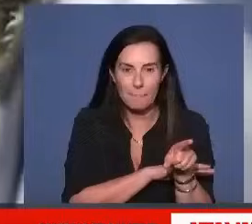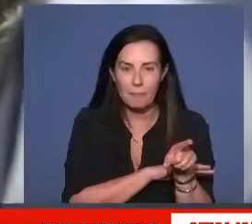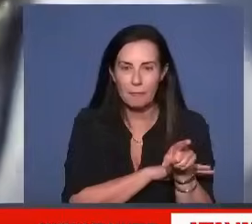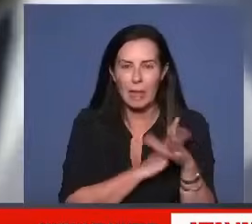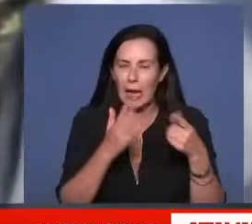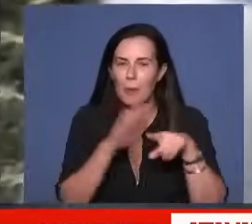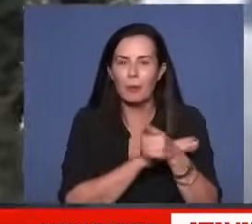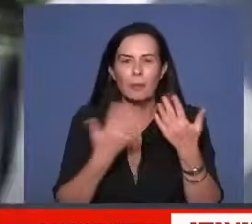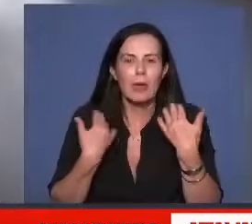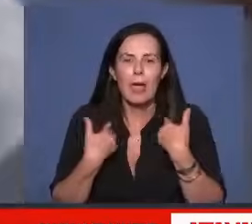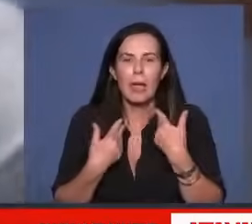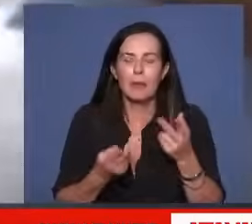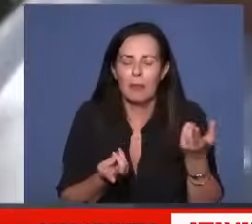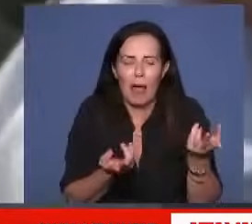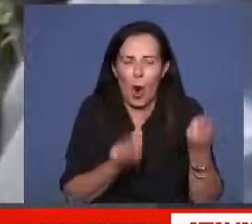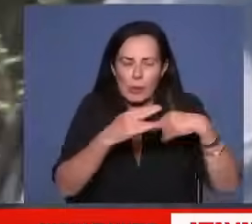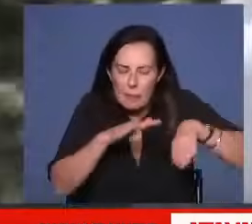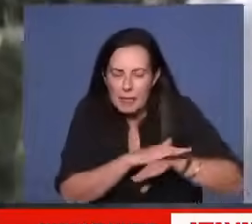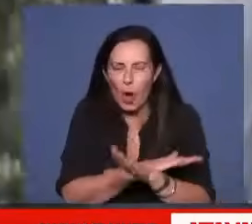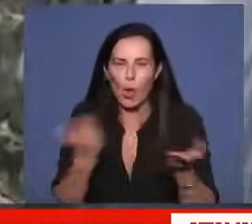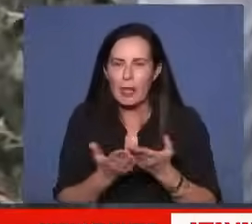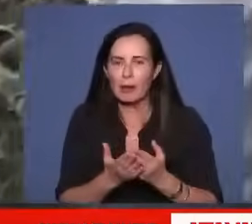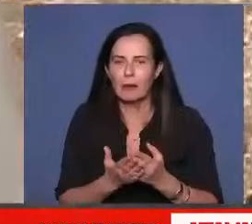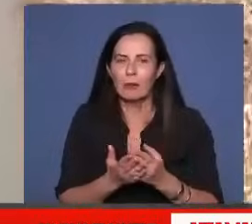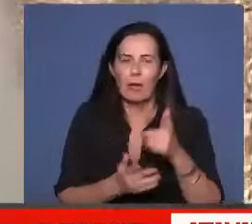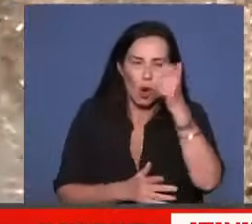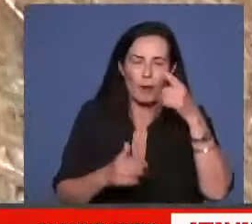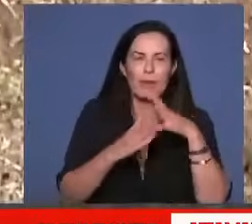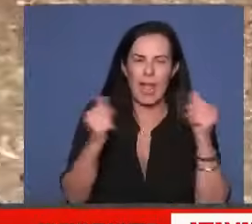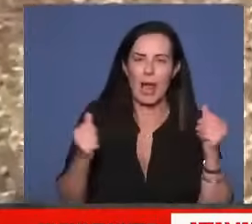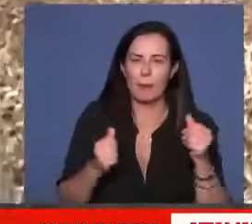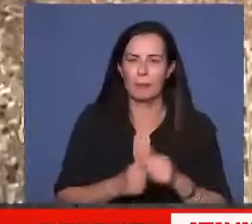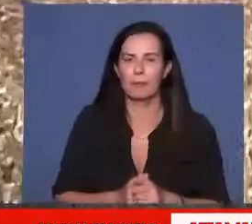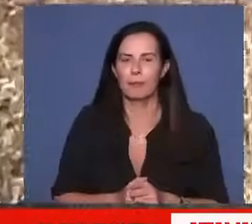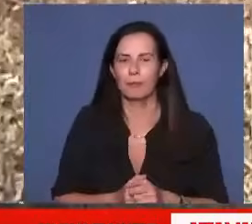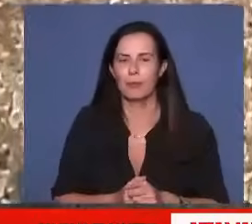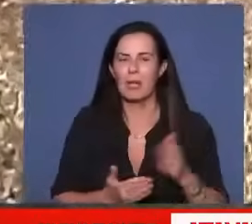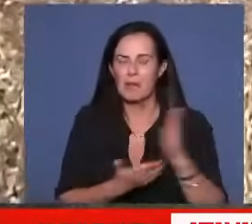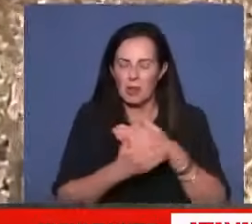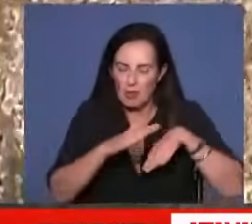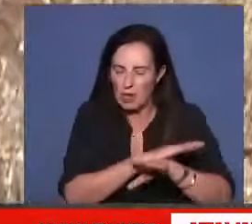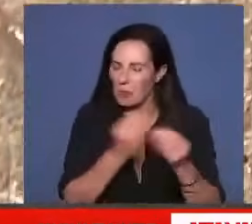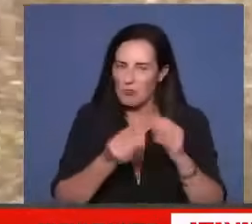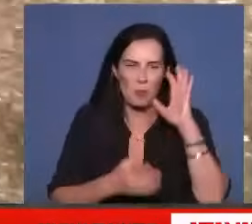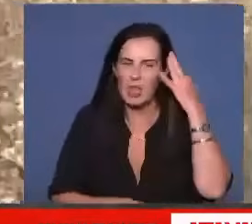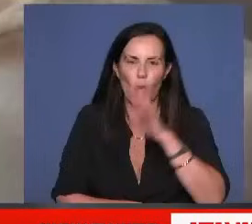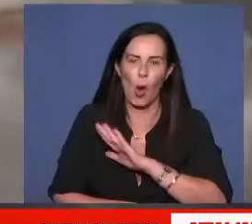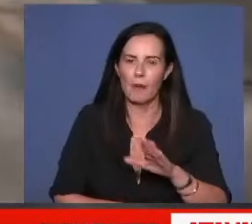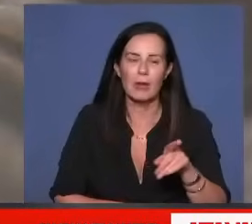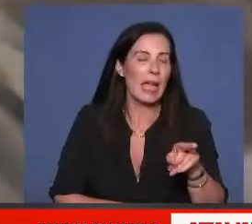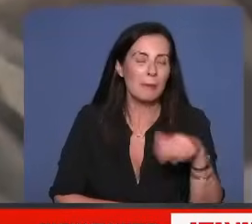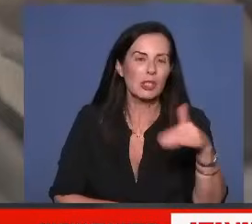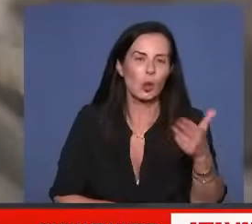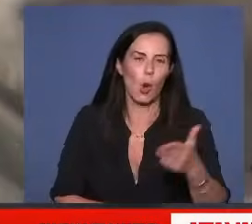בורחים? תסביר לי אם הם חוזרים ממנהרות כל הזמן מאחורה. יורים ונעלמים. יורים ונעלמים? אחי, מה? שמע, הם הכינו תשתית הכי מטורפת. זונות,